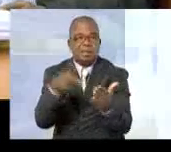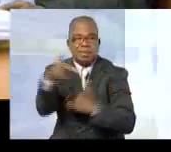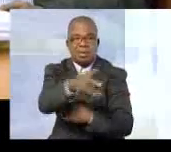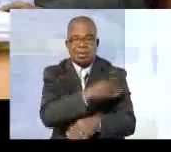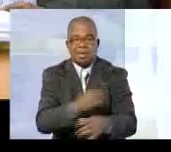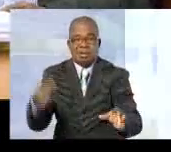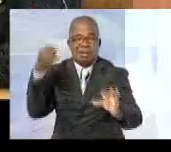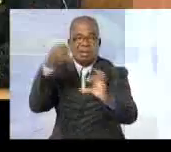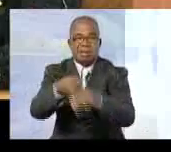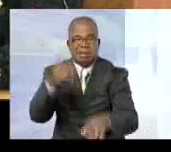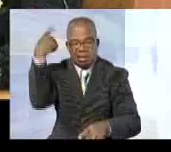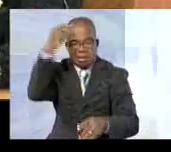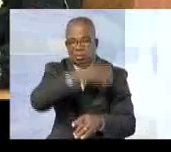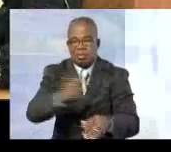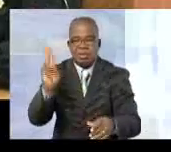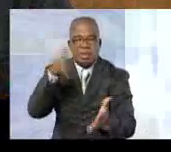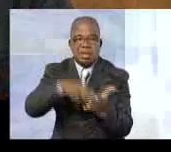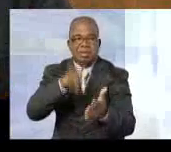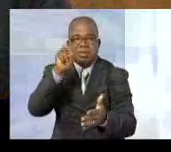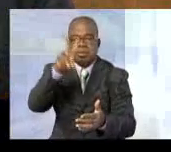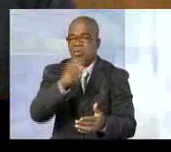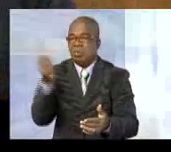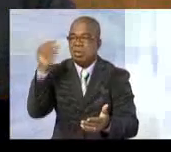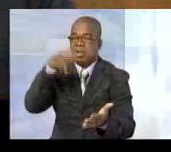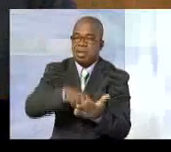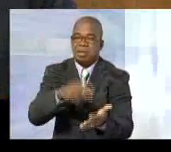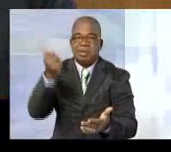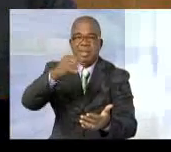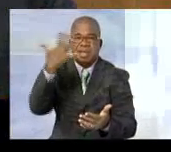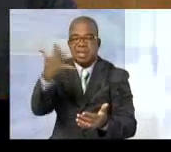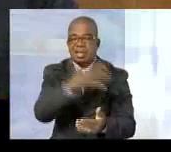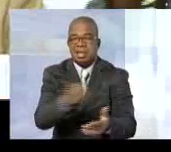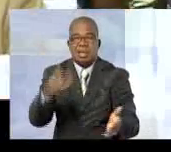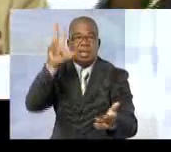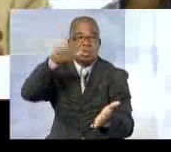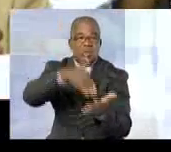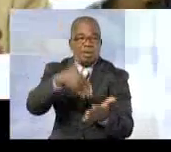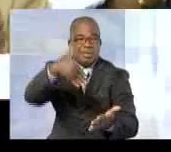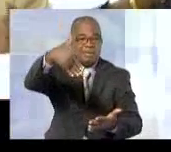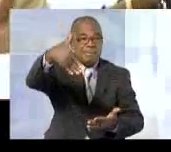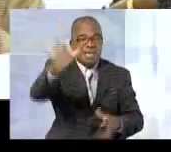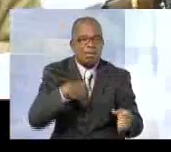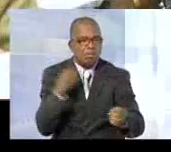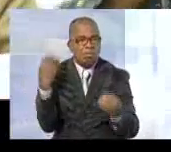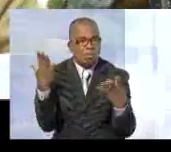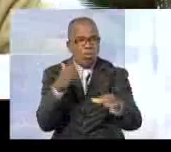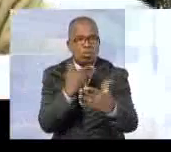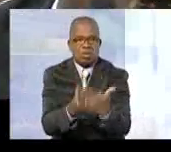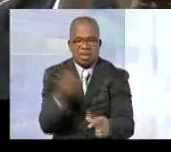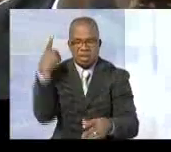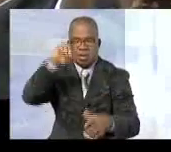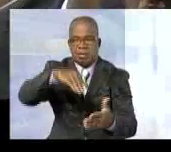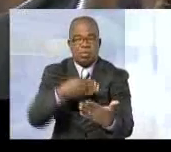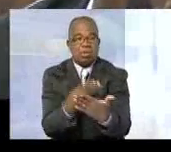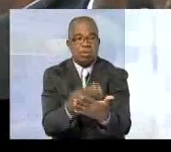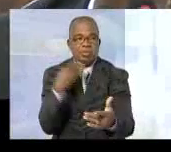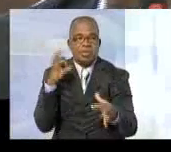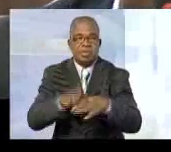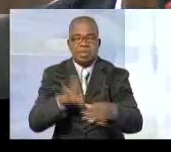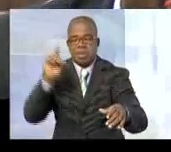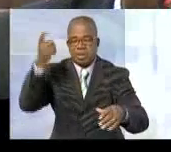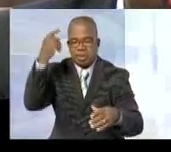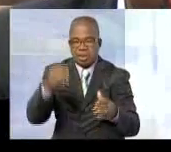période 2012-2015 aussi. Un peu plus de 3 000 milliards 800 millions de francs CFA pour le budget de l'État de Côte